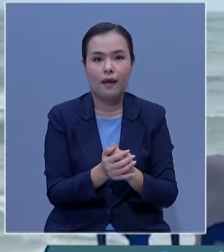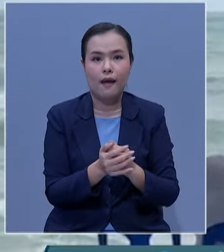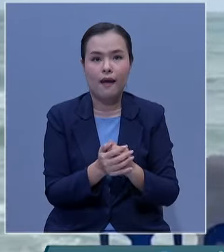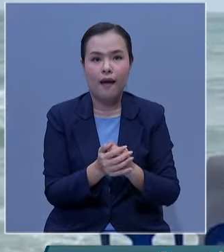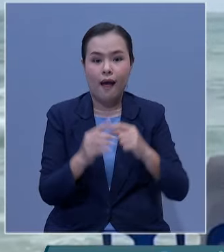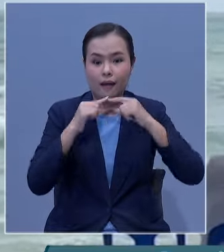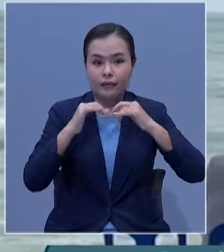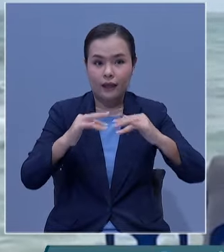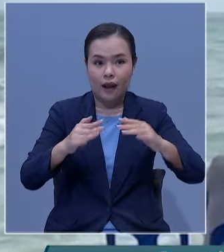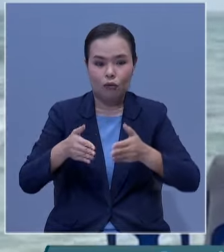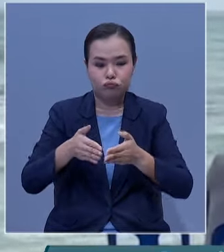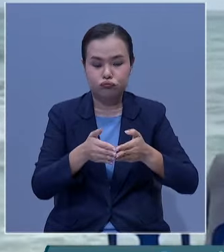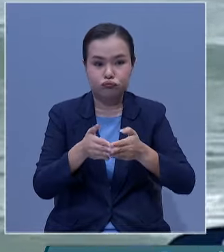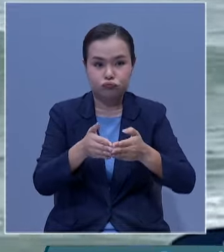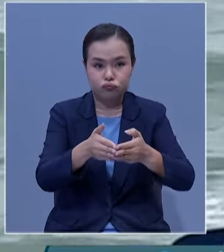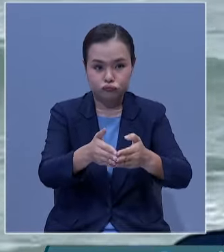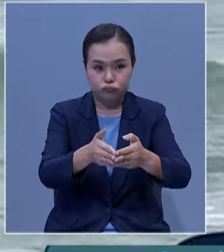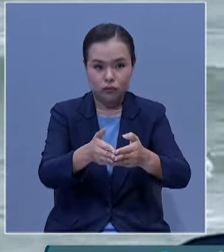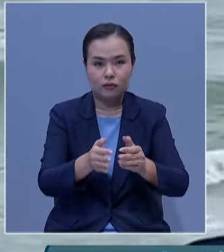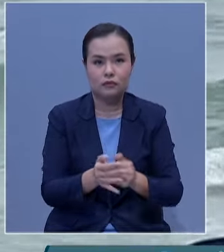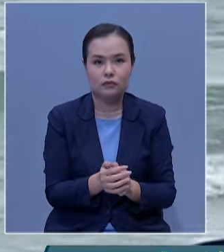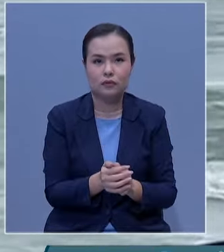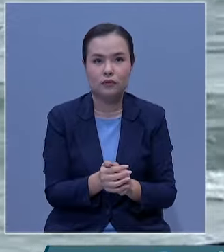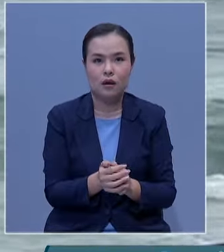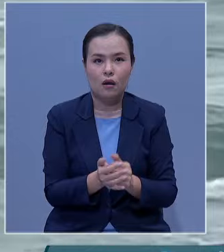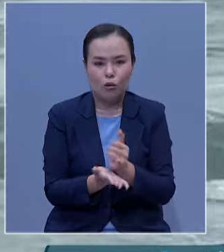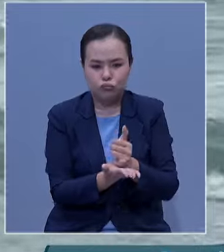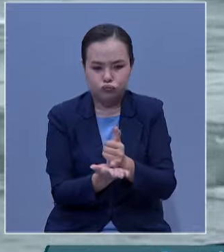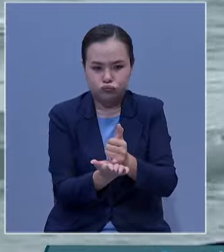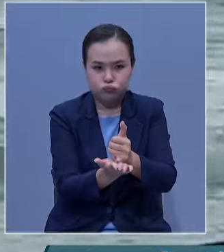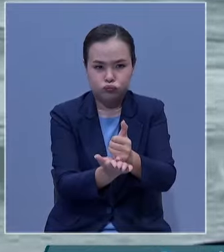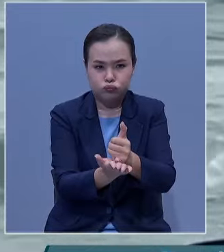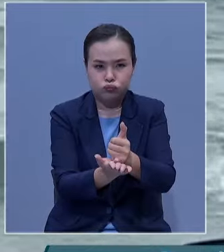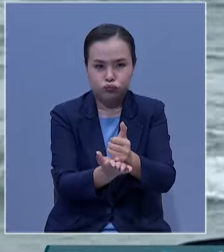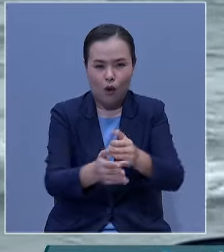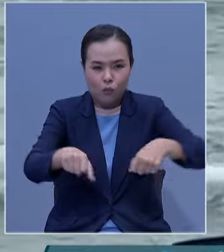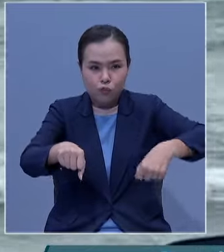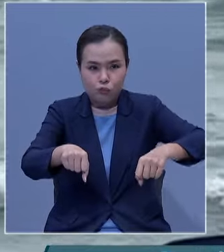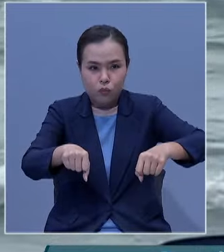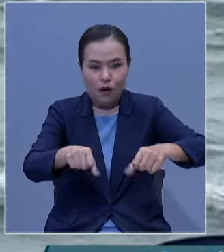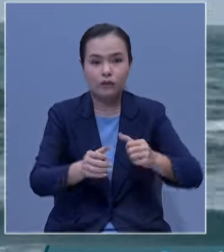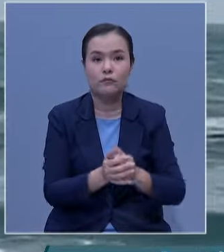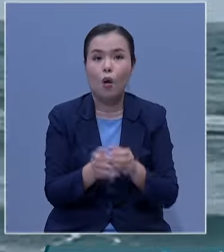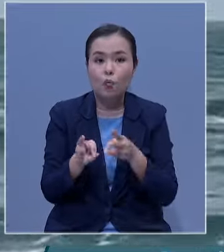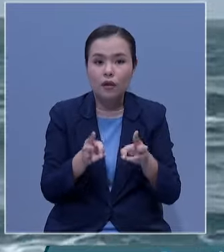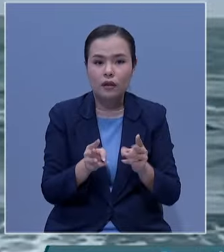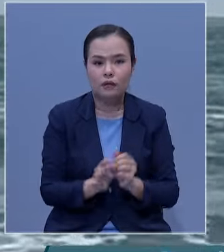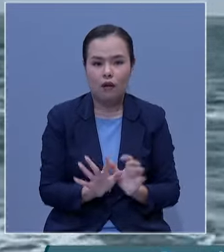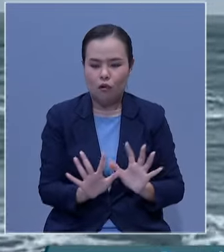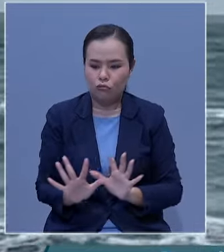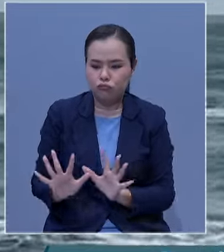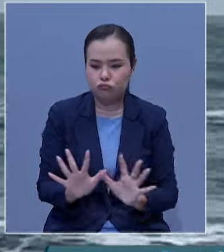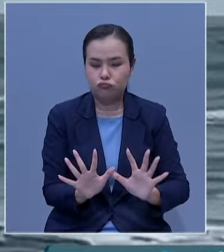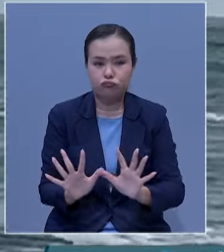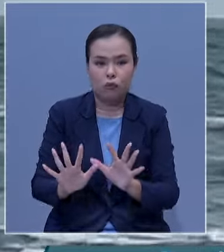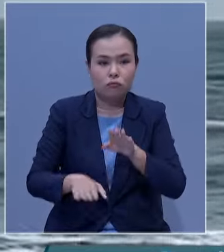างทะเลโดยใช้เรือของตำรวจน้ำแล้วก็เจ็ตสกีนะครับในการค้นหาในทะเลอีกชุดหนึ่งใช้วิธีการเดินเท้าค้นหาตามแน